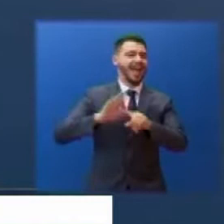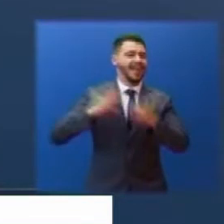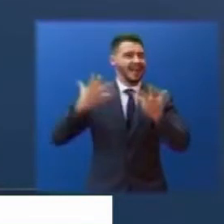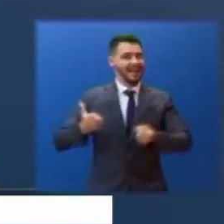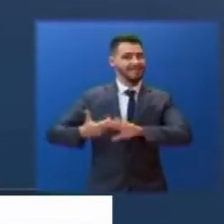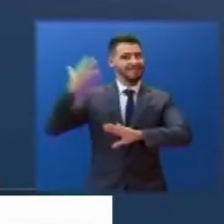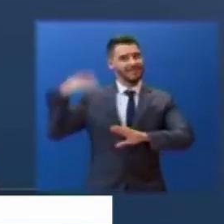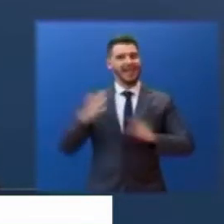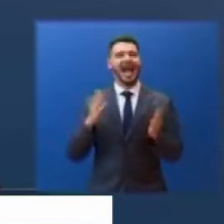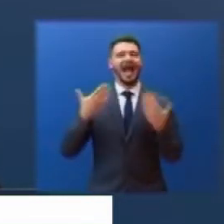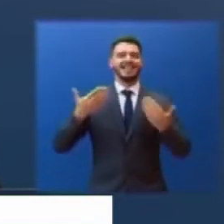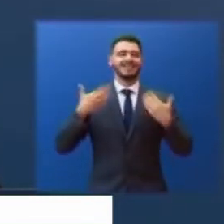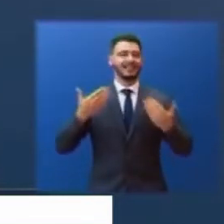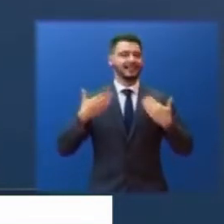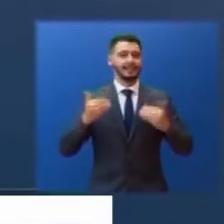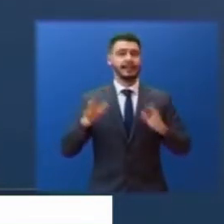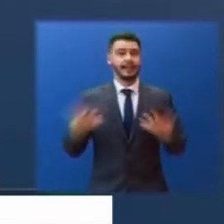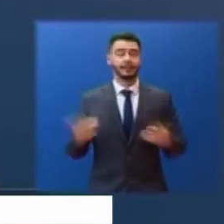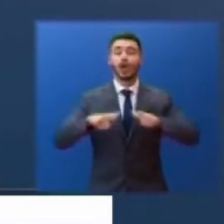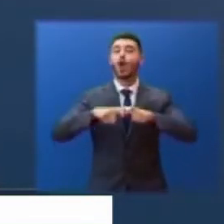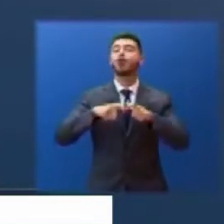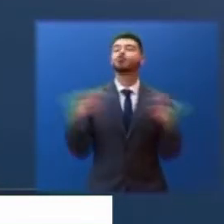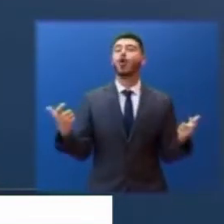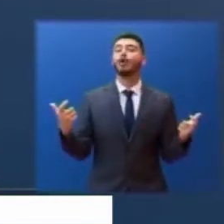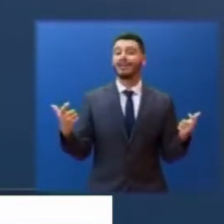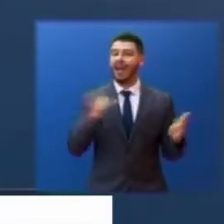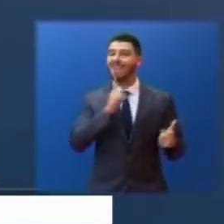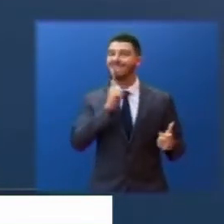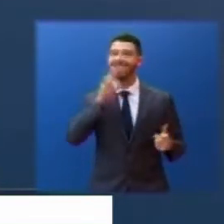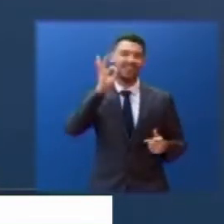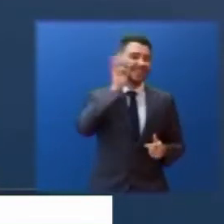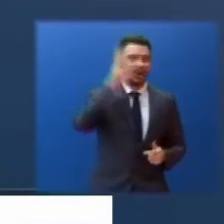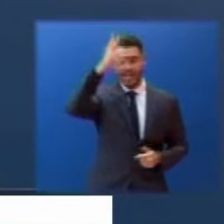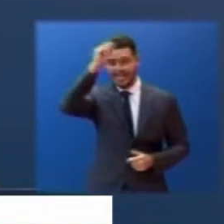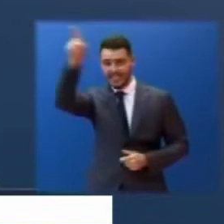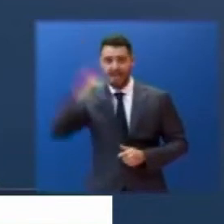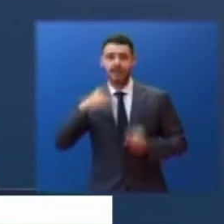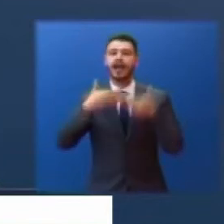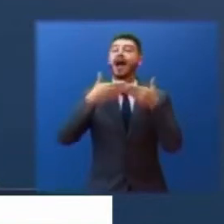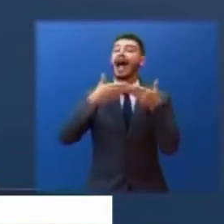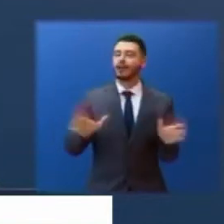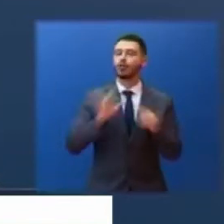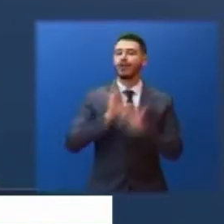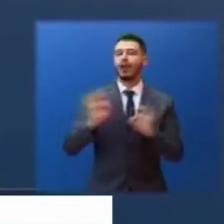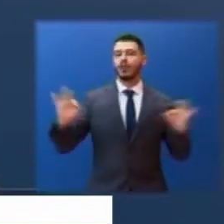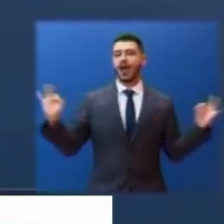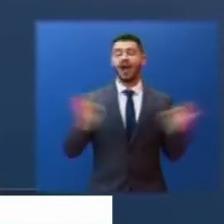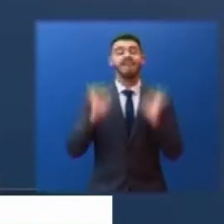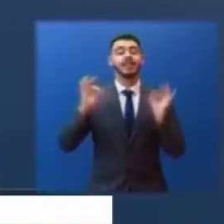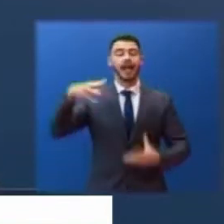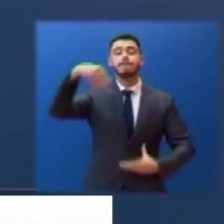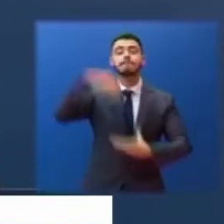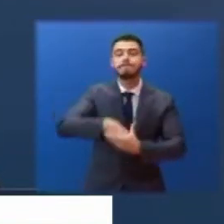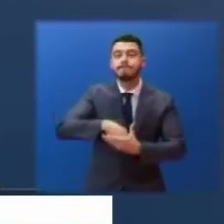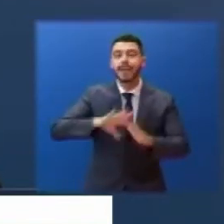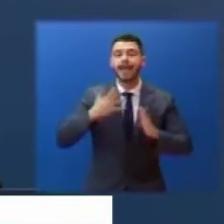περασμένης άνοιξης. Ότι τα σχολεία όλων των βαθμίδων θα παραμείνουν ανοιχτά, φυσικά με όλα τα μέτρα προστασίας που